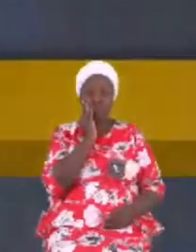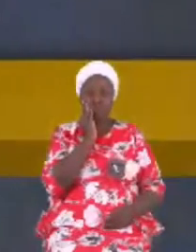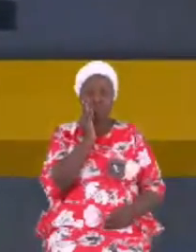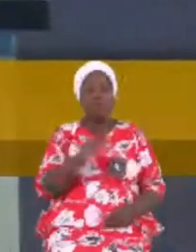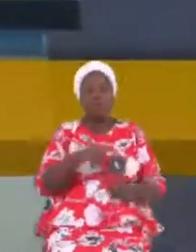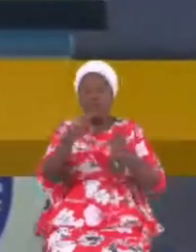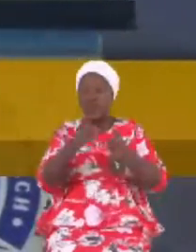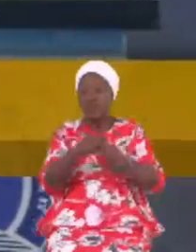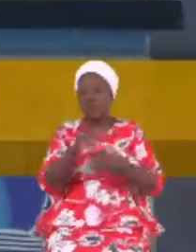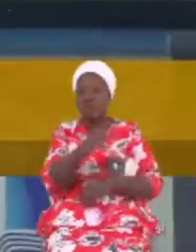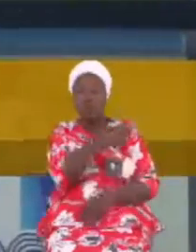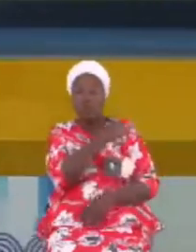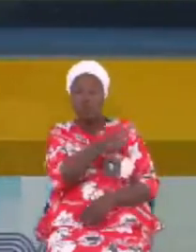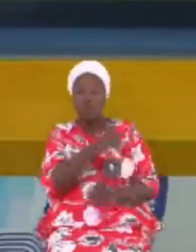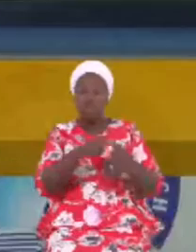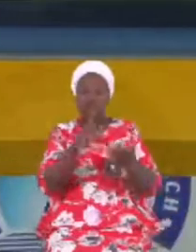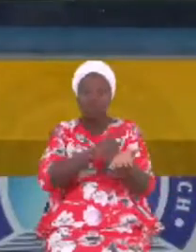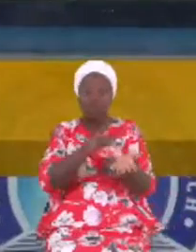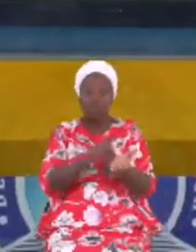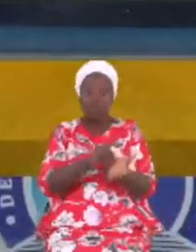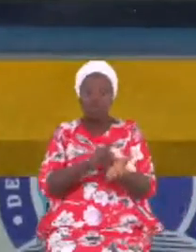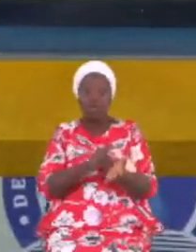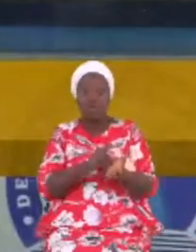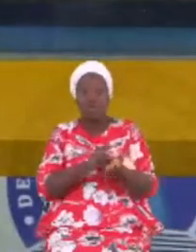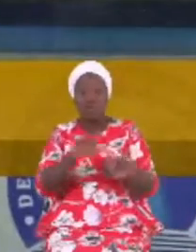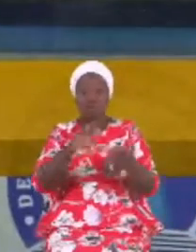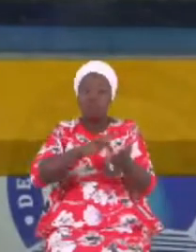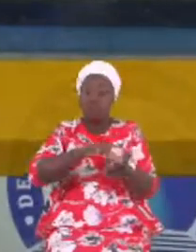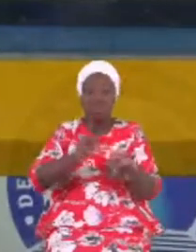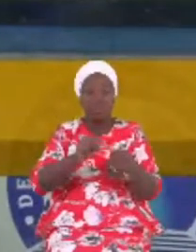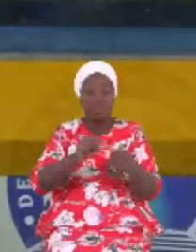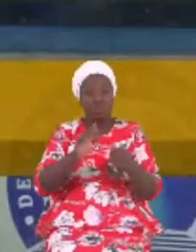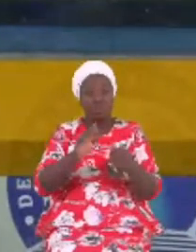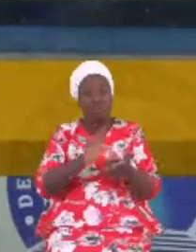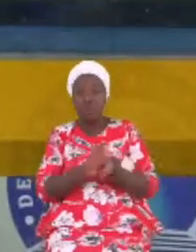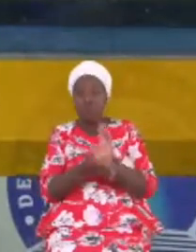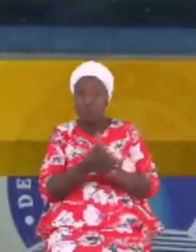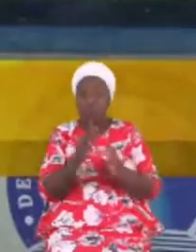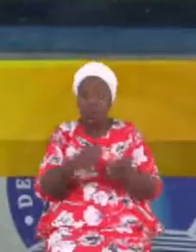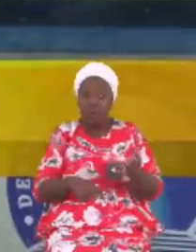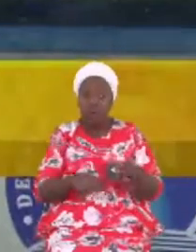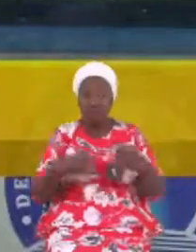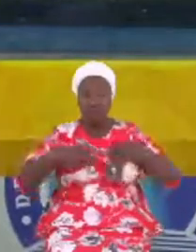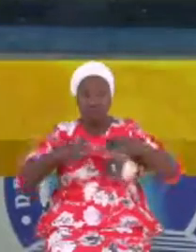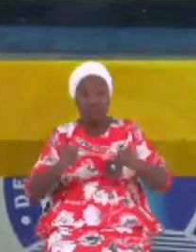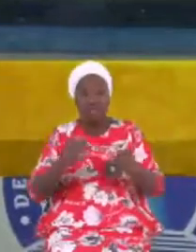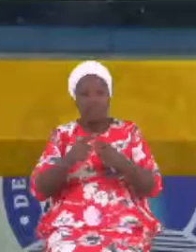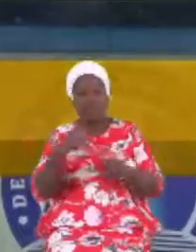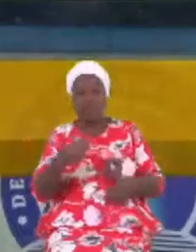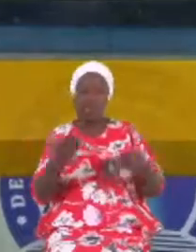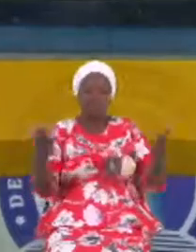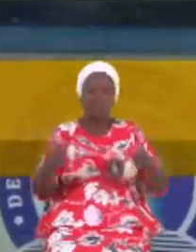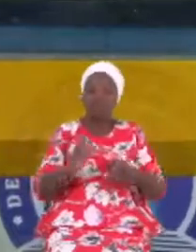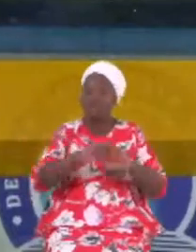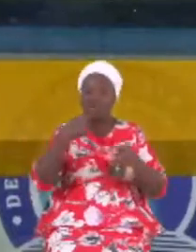et le docteur vous traite, vous êtes bien portant. Tu ne dis pas, docteur, oh, tu as été gentil avec moi et j'ai